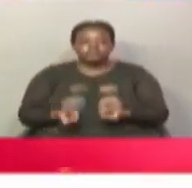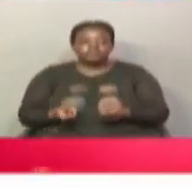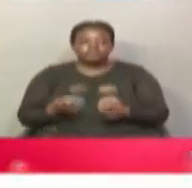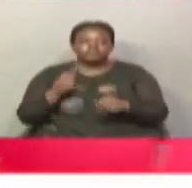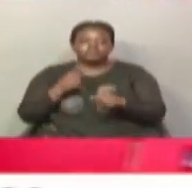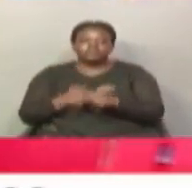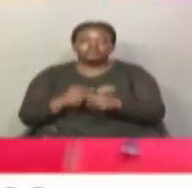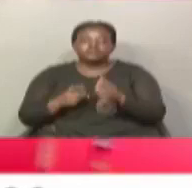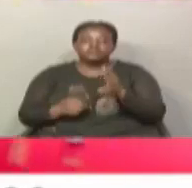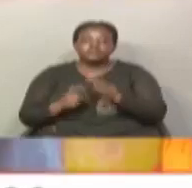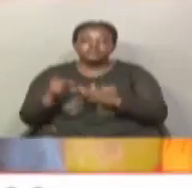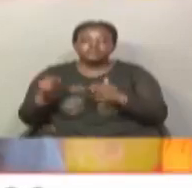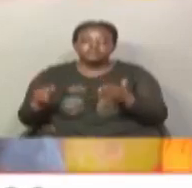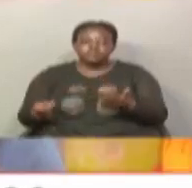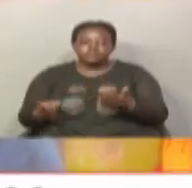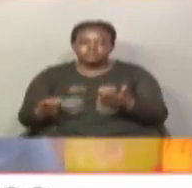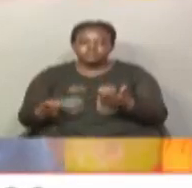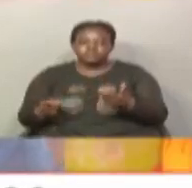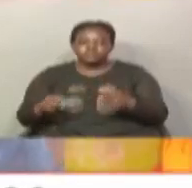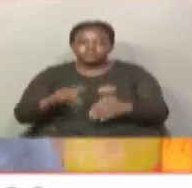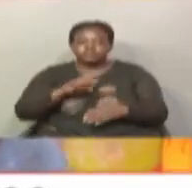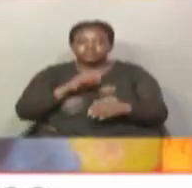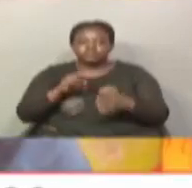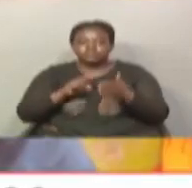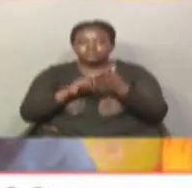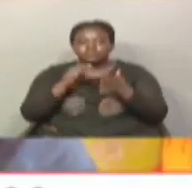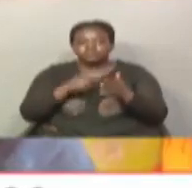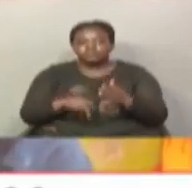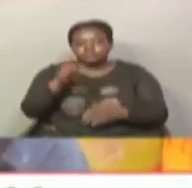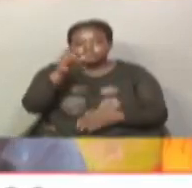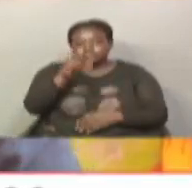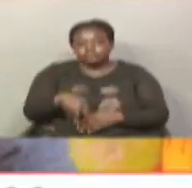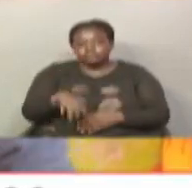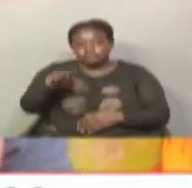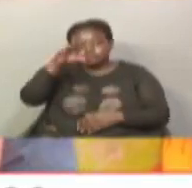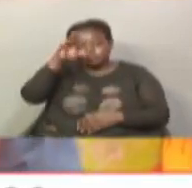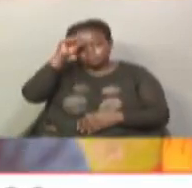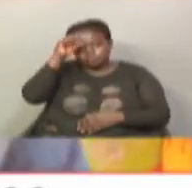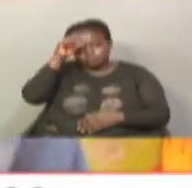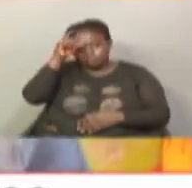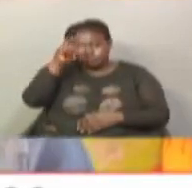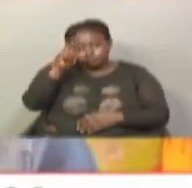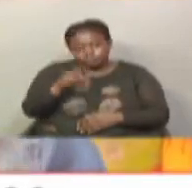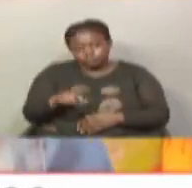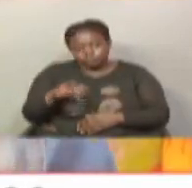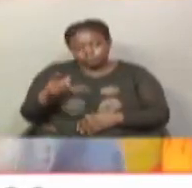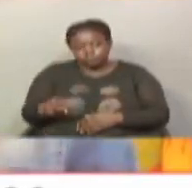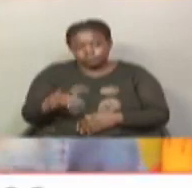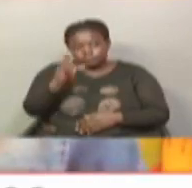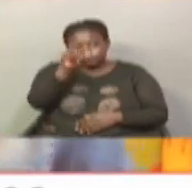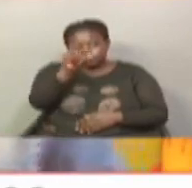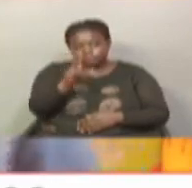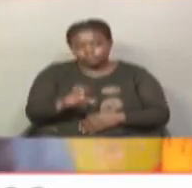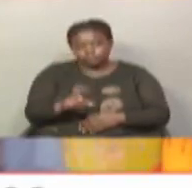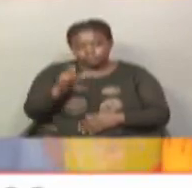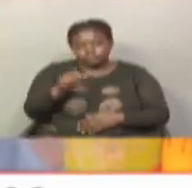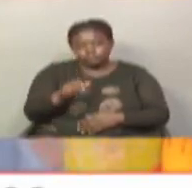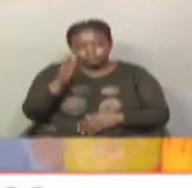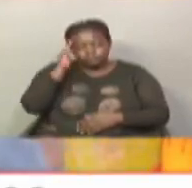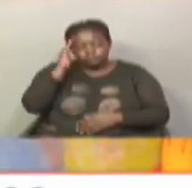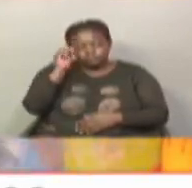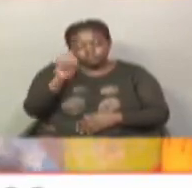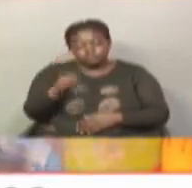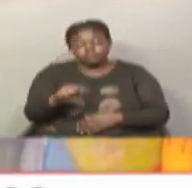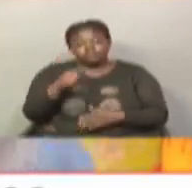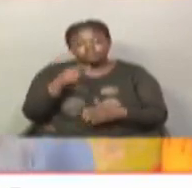okuva wansi eno abannasale tukozesa gye tuyita individual learning omwana okwata sekinnoomu n'omanya ability